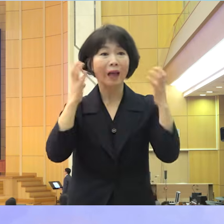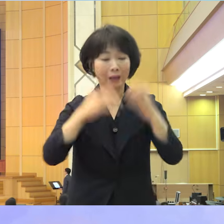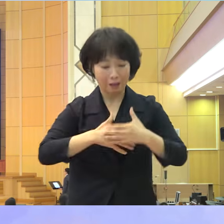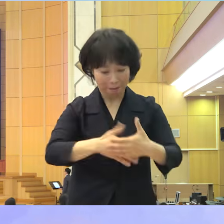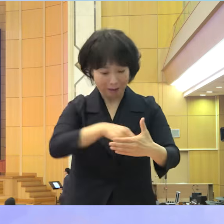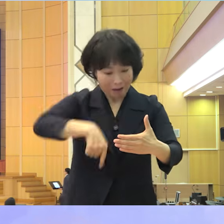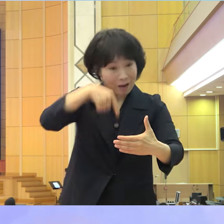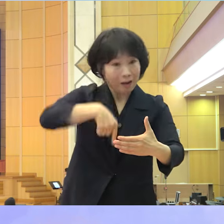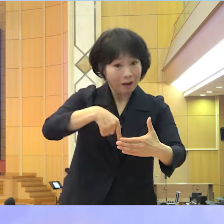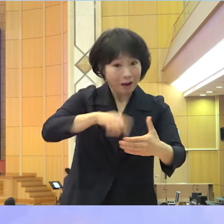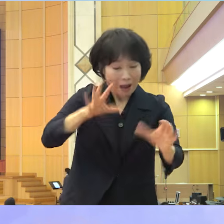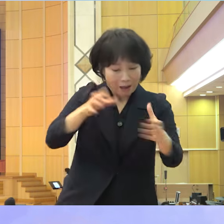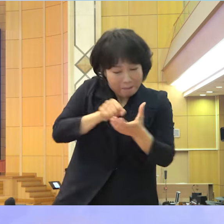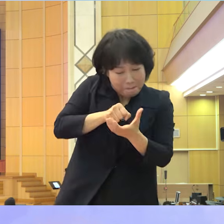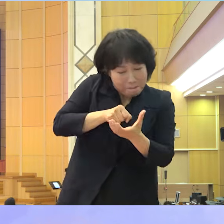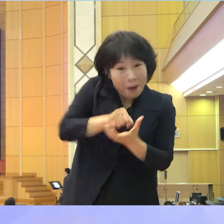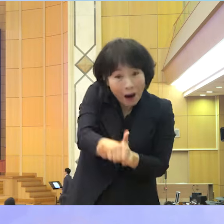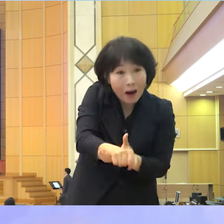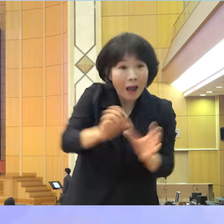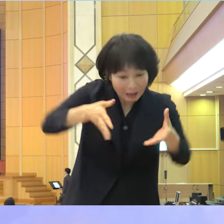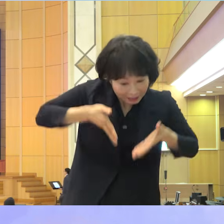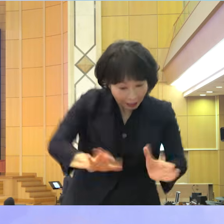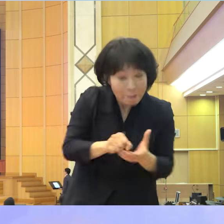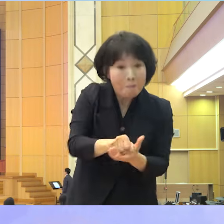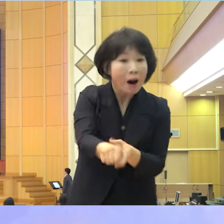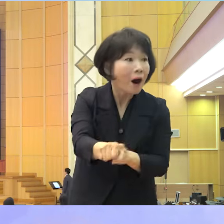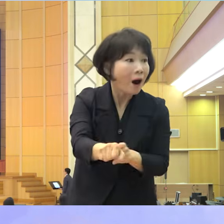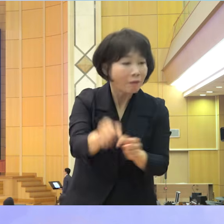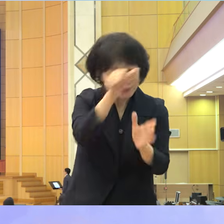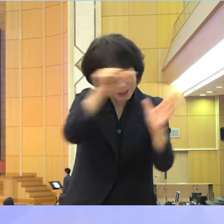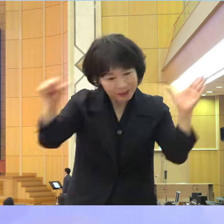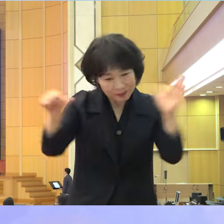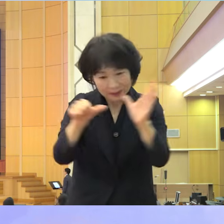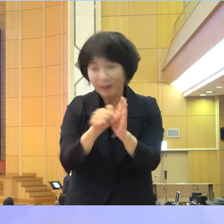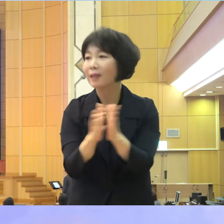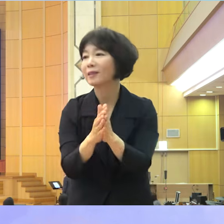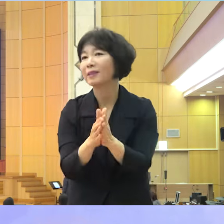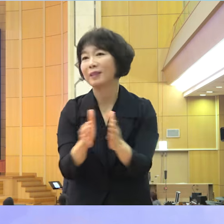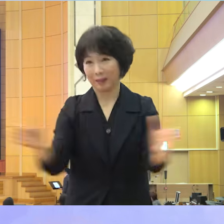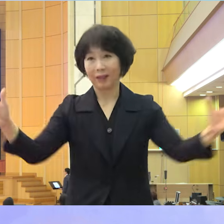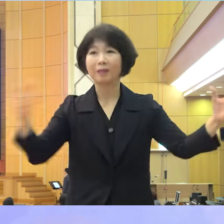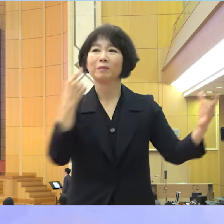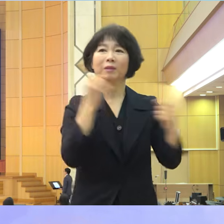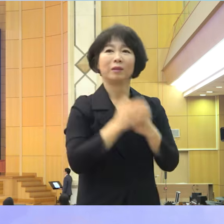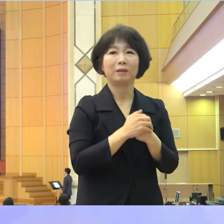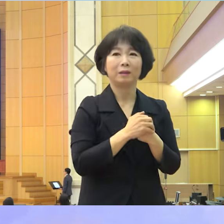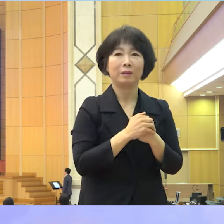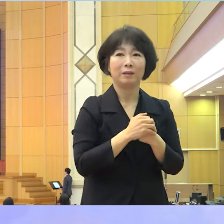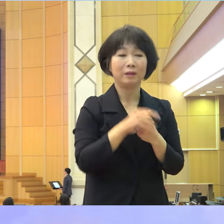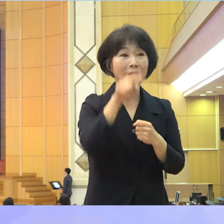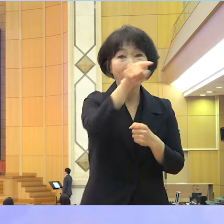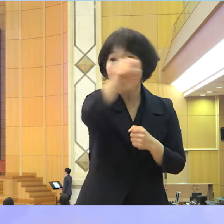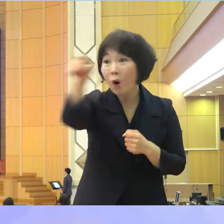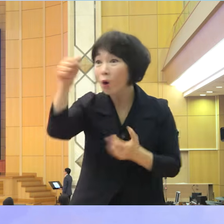딱 나오자마자 어리든 좀 자랐든 간에 인생이야. 태생이 인생이 된 것처럼 너는 죄인이 이제 의인